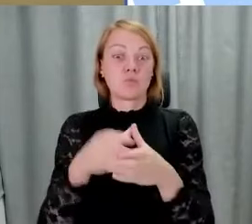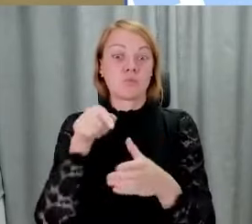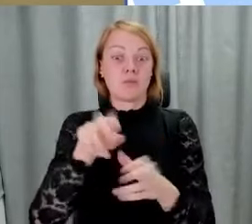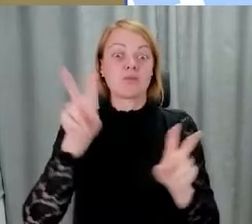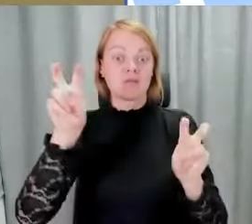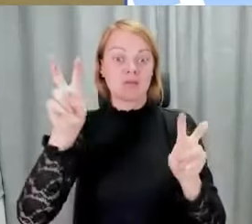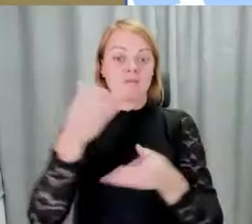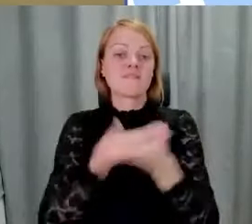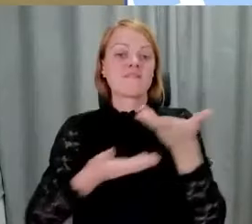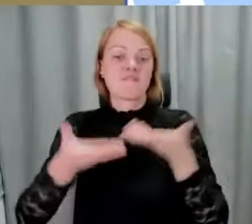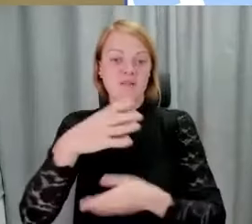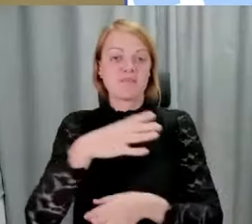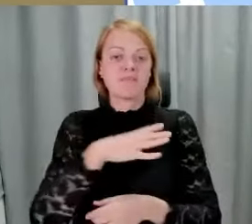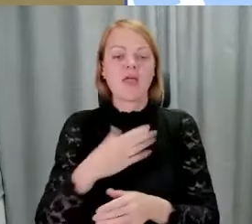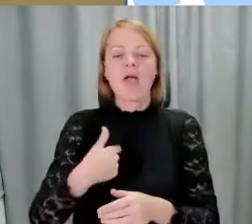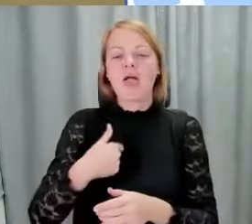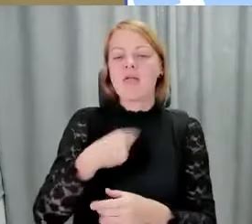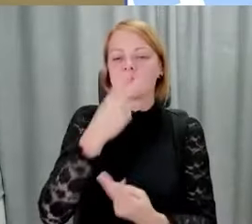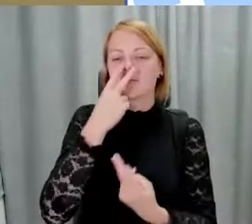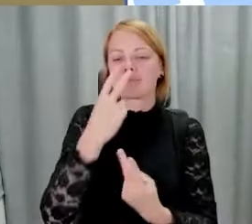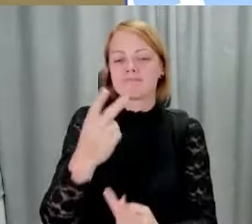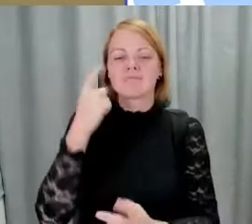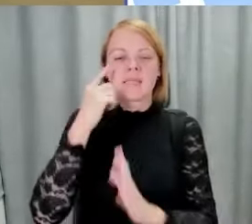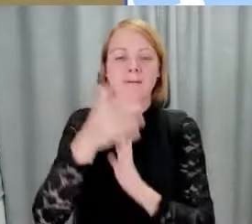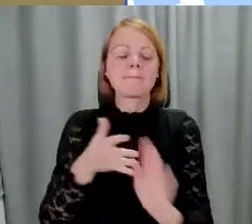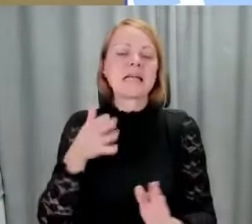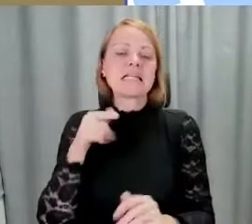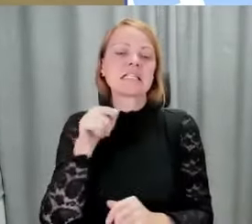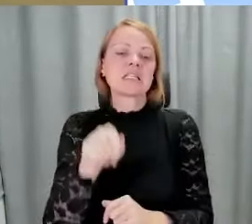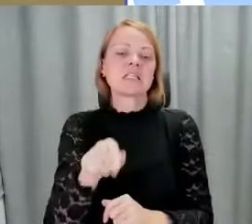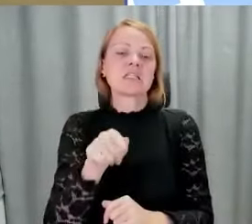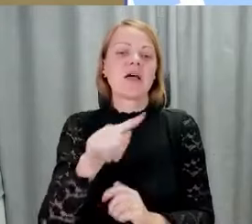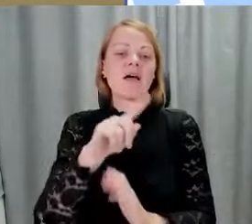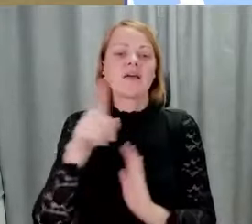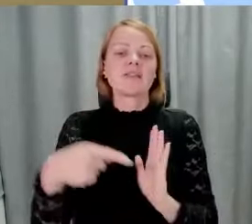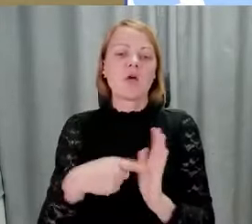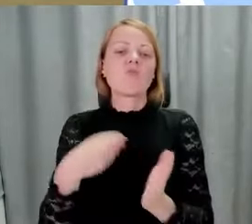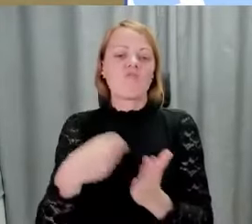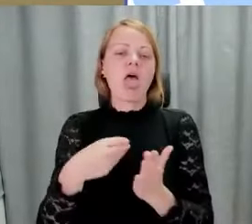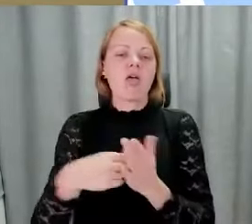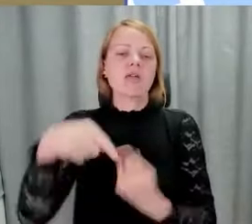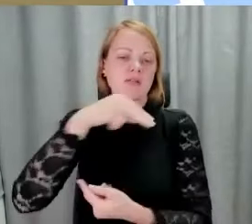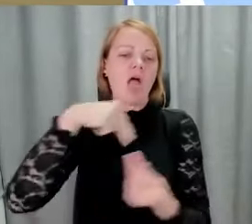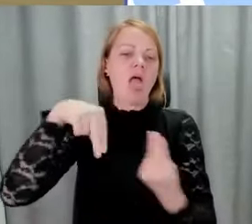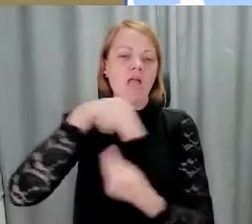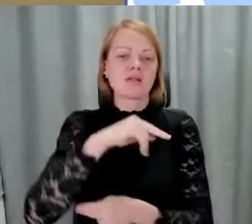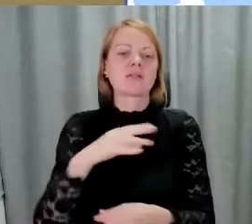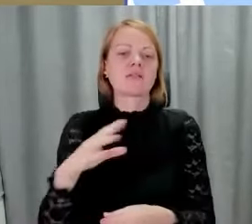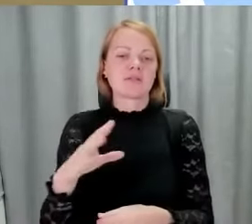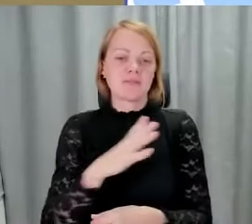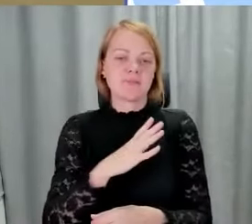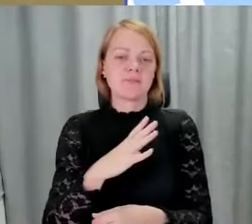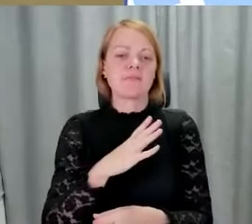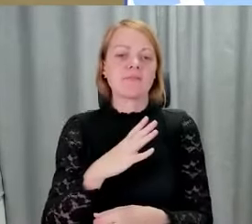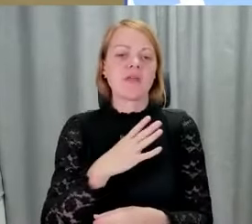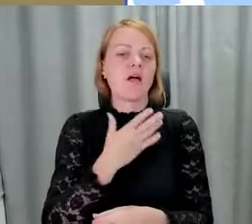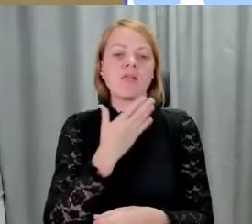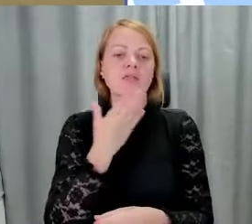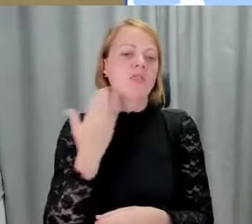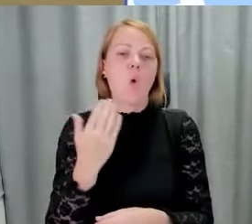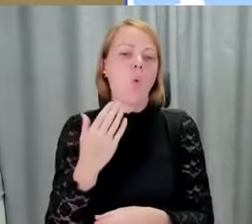tas, ko es sapratis, kad jautājums ir vērtēts, un nav iespējams,